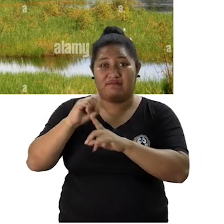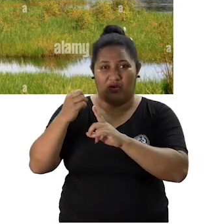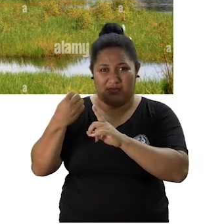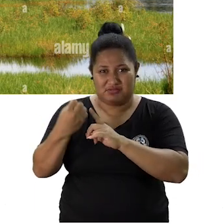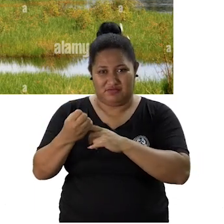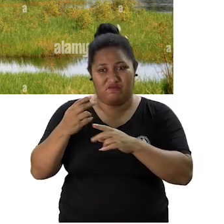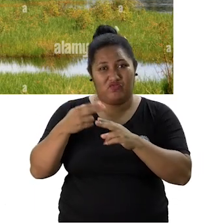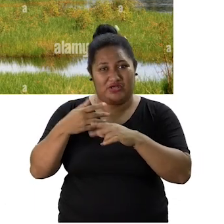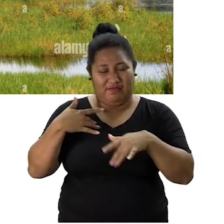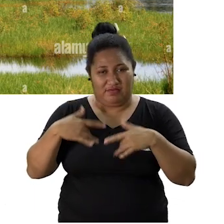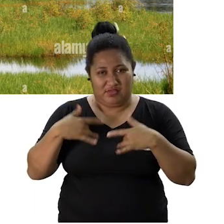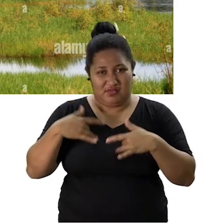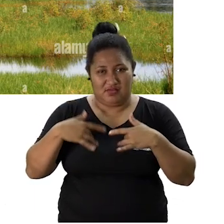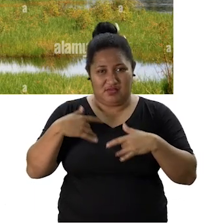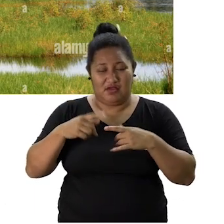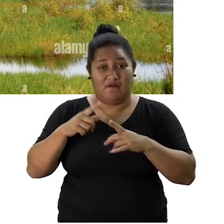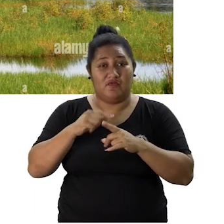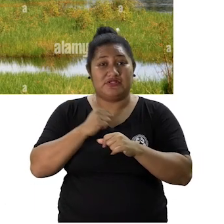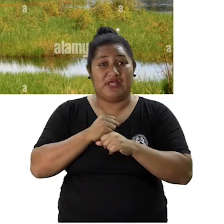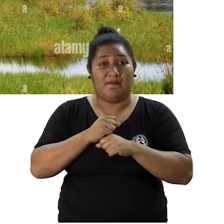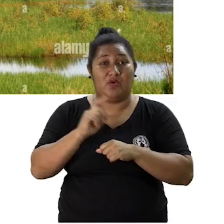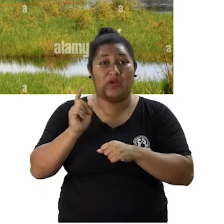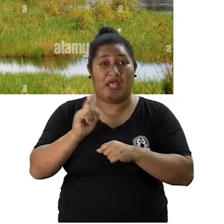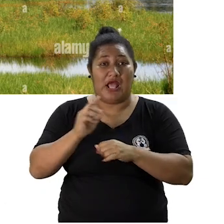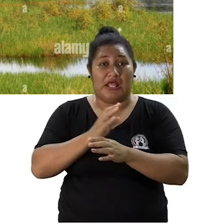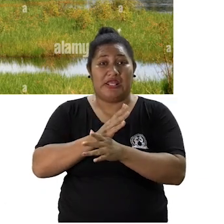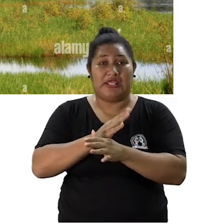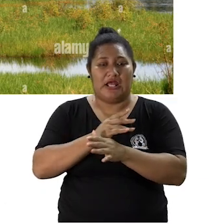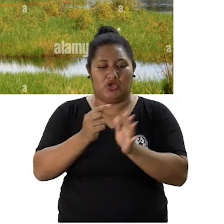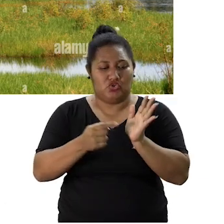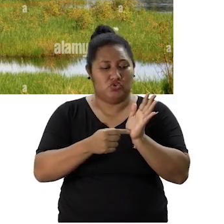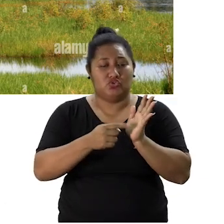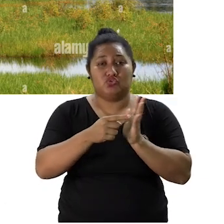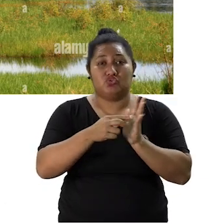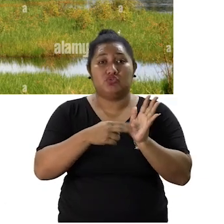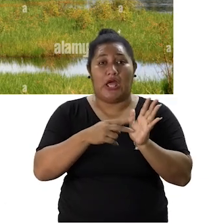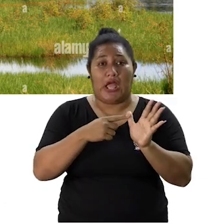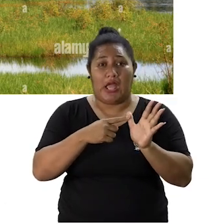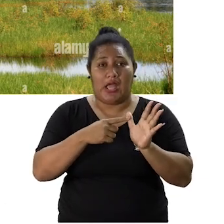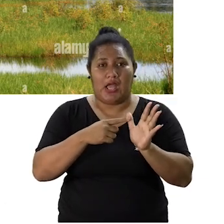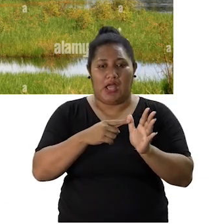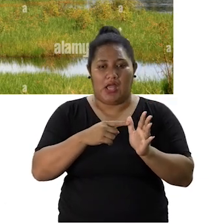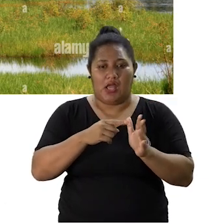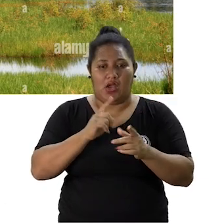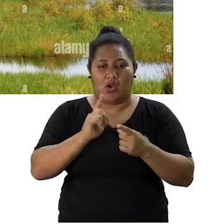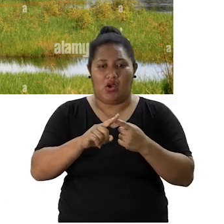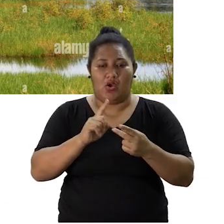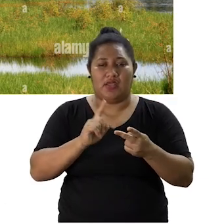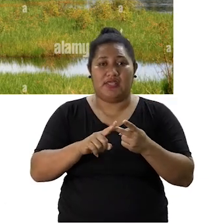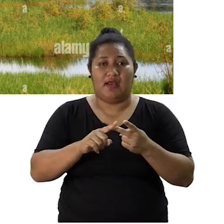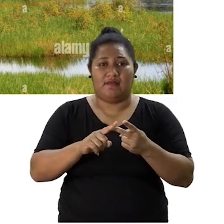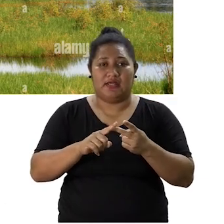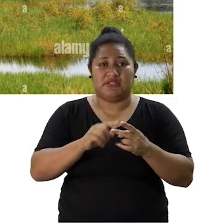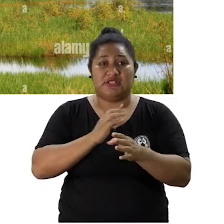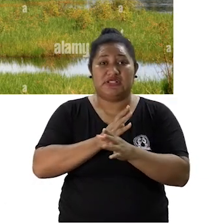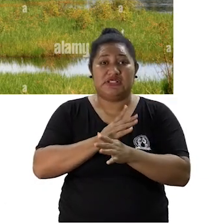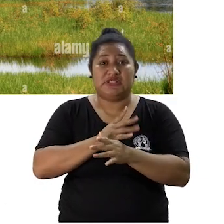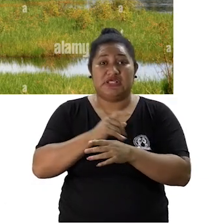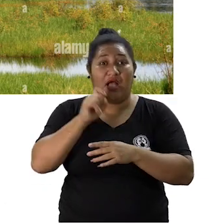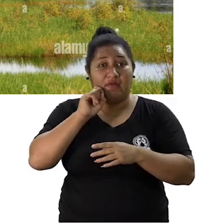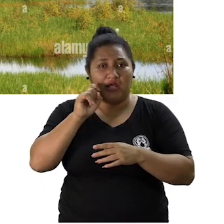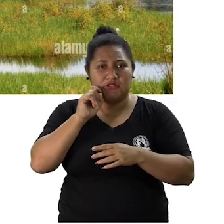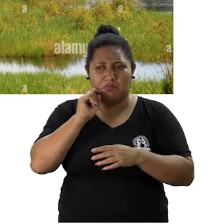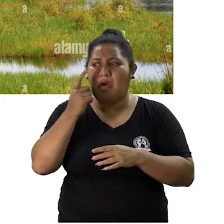ola ai. Pela rwha te inga o le ia leo le tuna. O I a vai, e maua I te tono le, e maua I